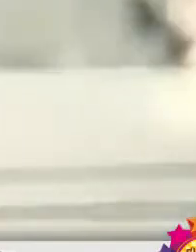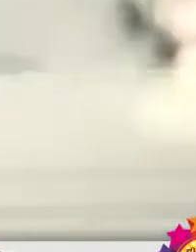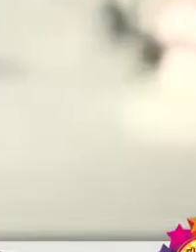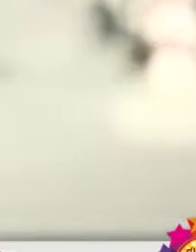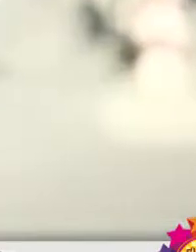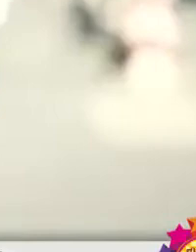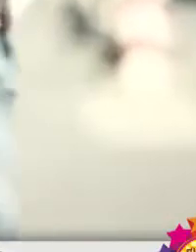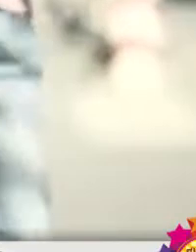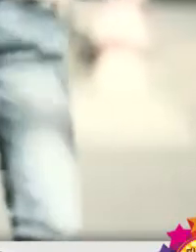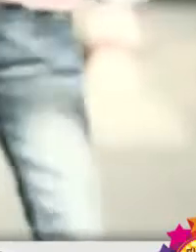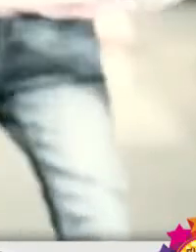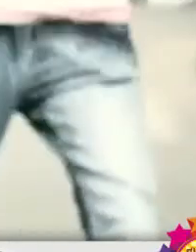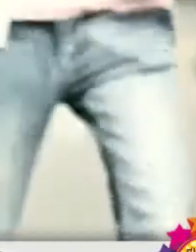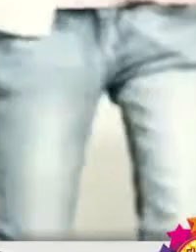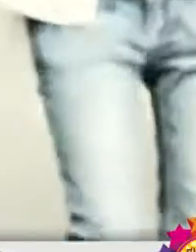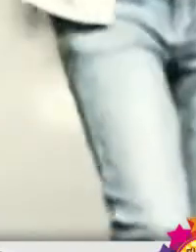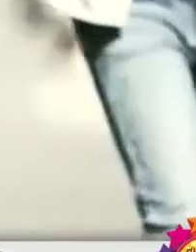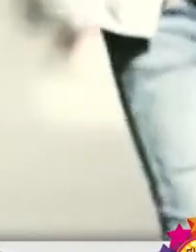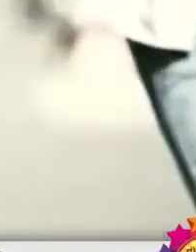이 사람을